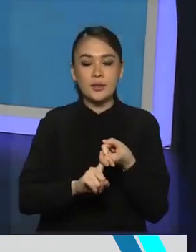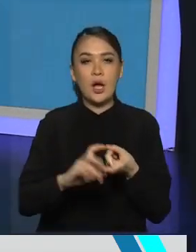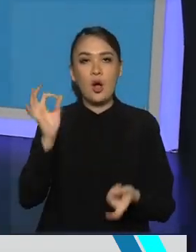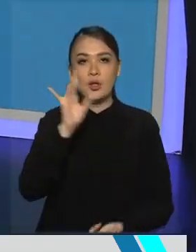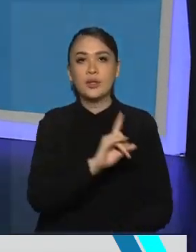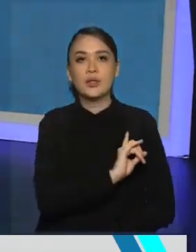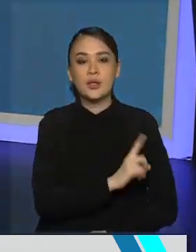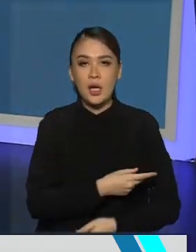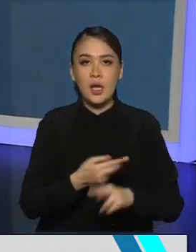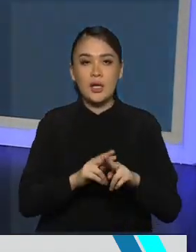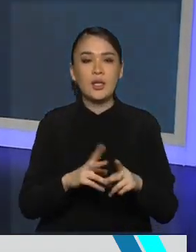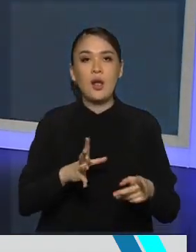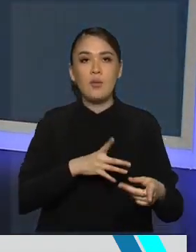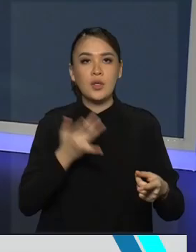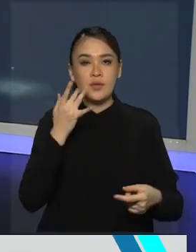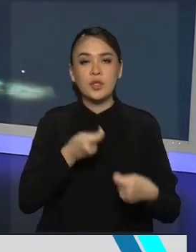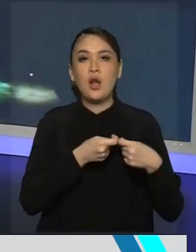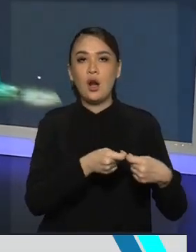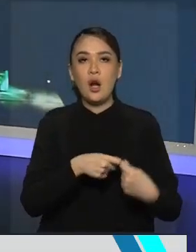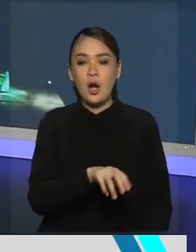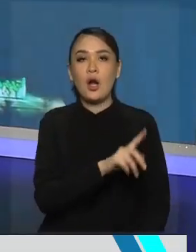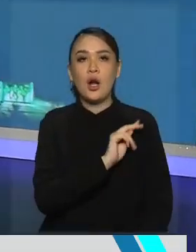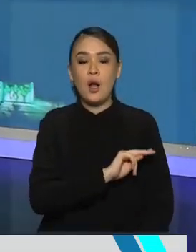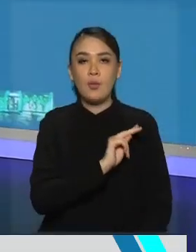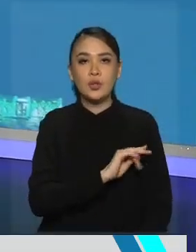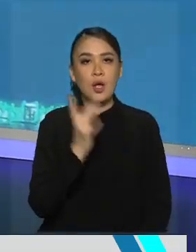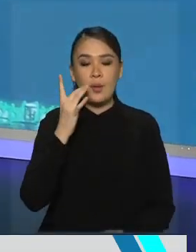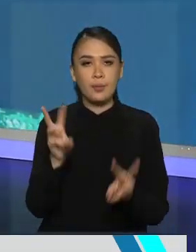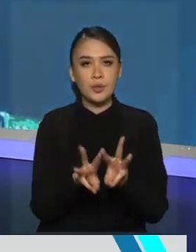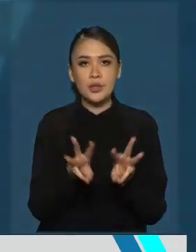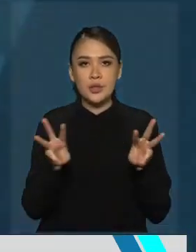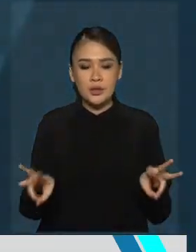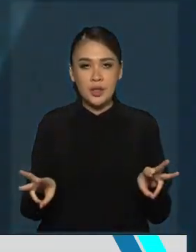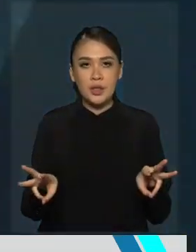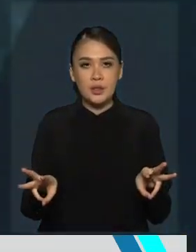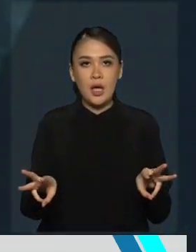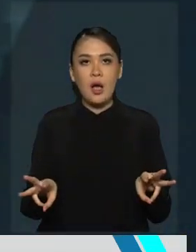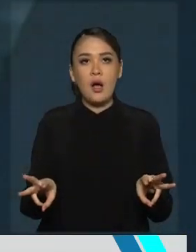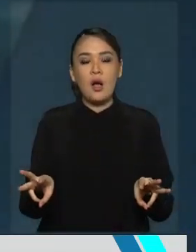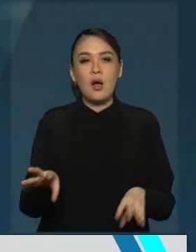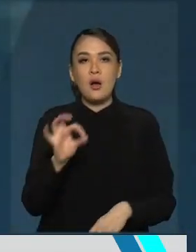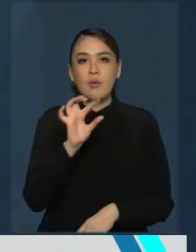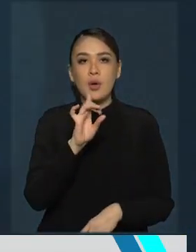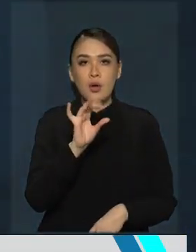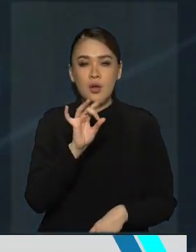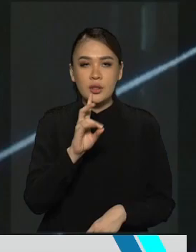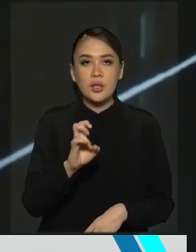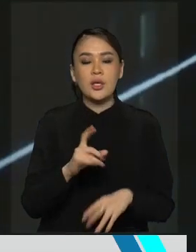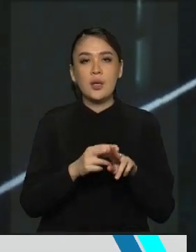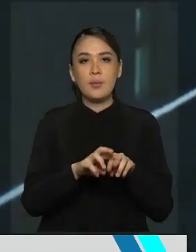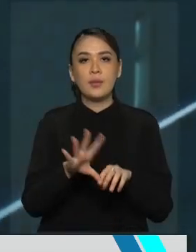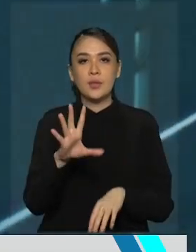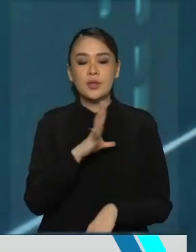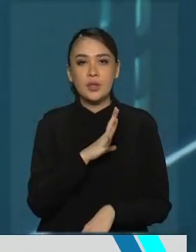мы в тесном взаимодействии работаем непосредственно с Министерством обороны, с министром обороны. Вот сейчас